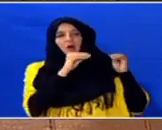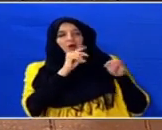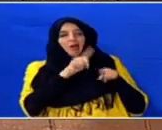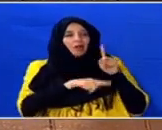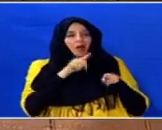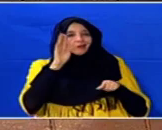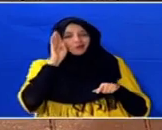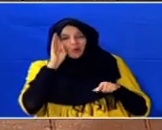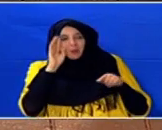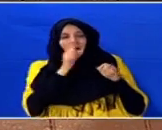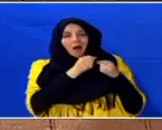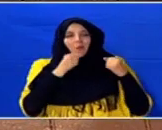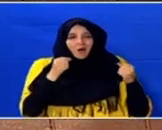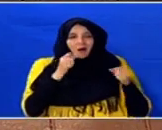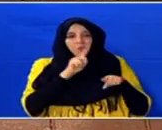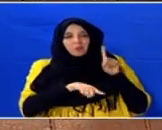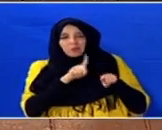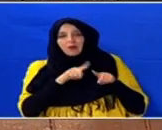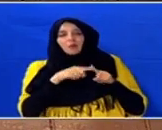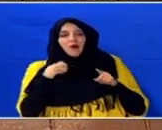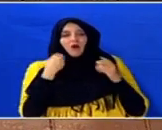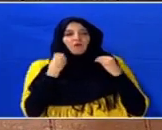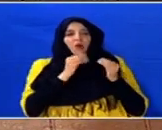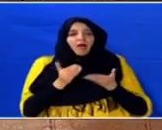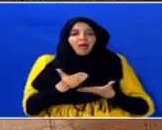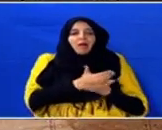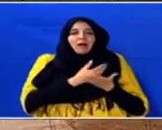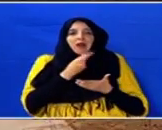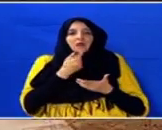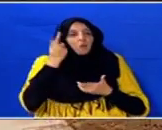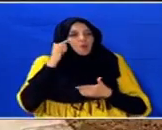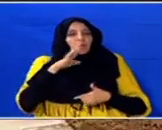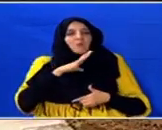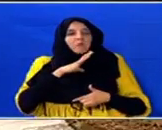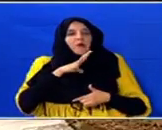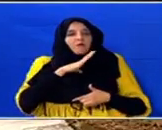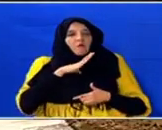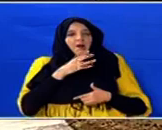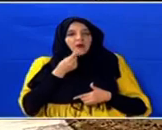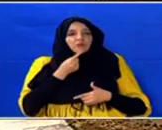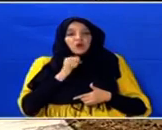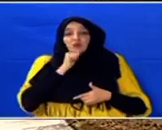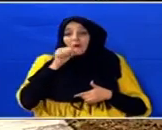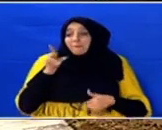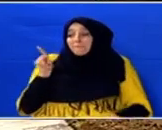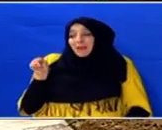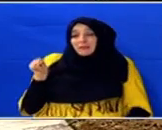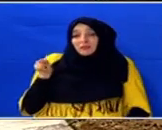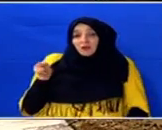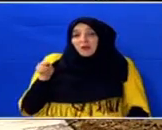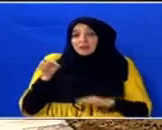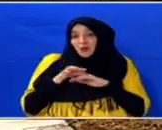أرادت أن تتصرف أو تصرفت في هذا الأثاث دون إذن